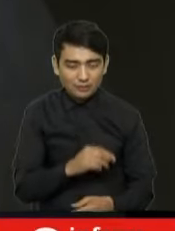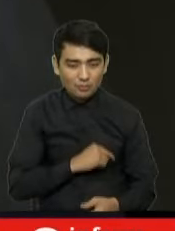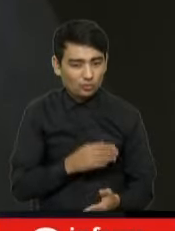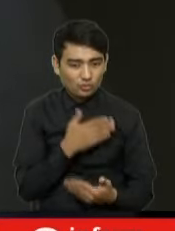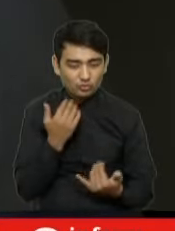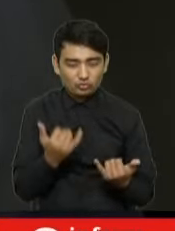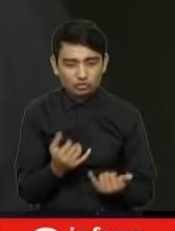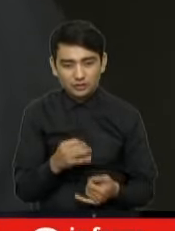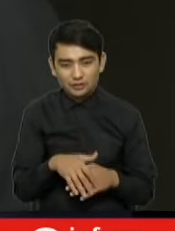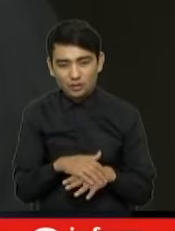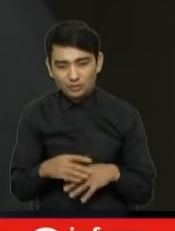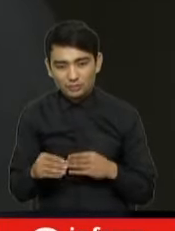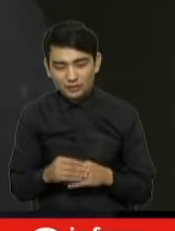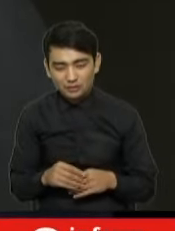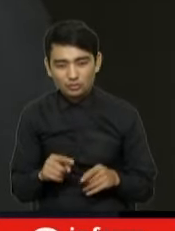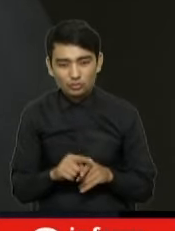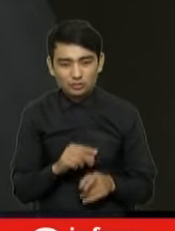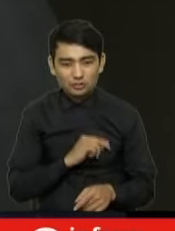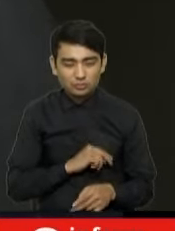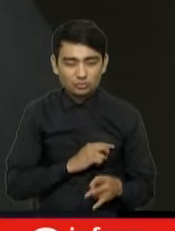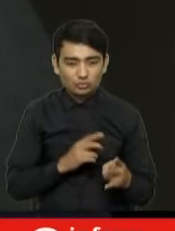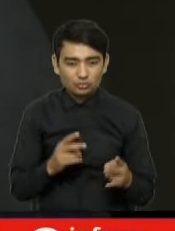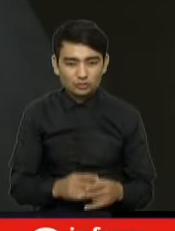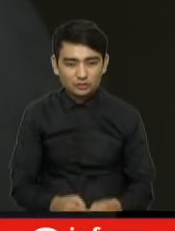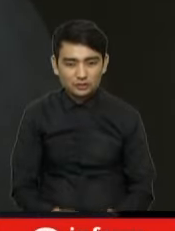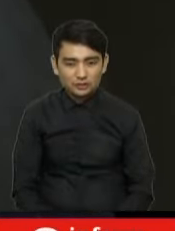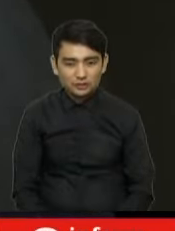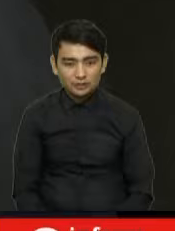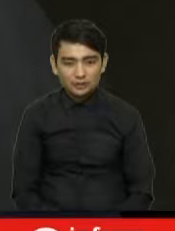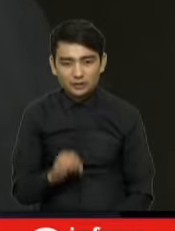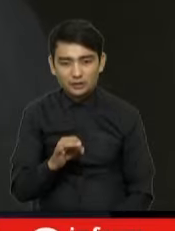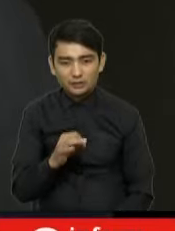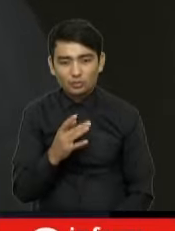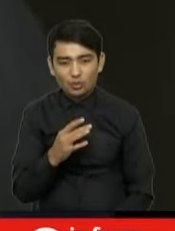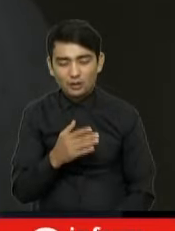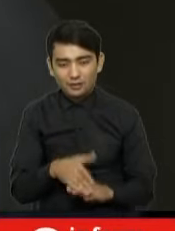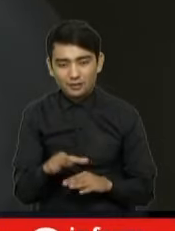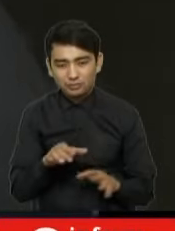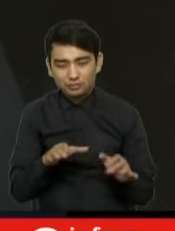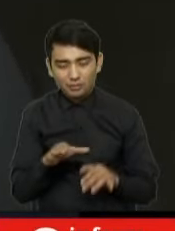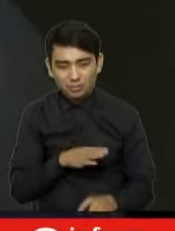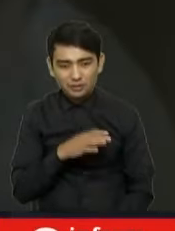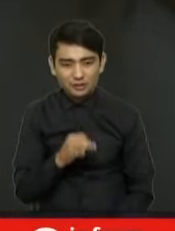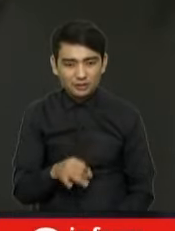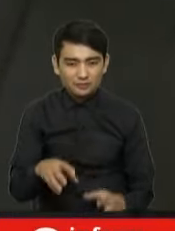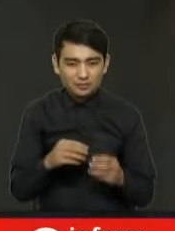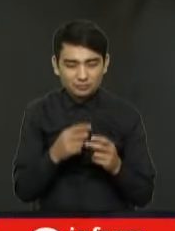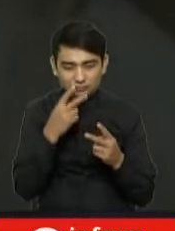қазір. Халықпен де жұмыс жасау керек қой. Енді неше кредит алды, оның бәрін қарау